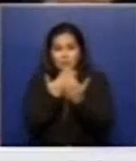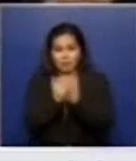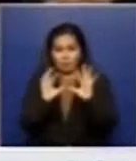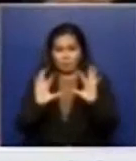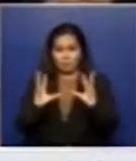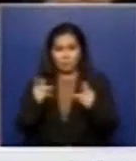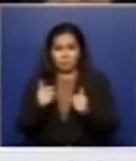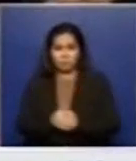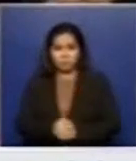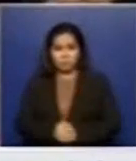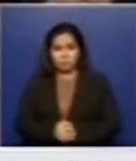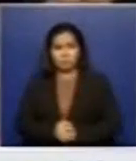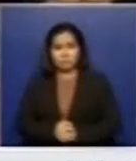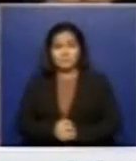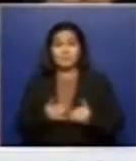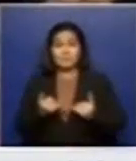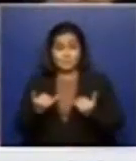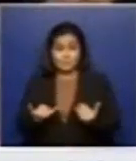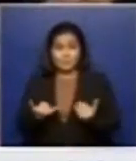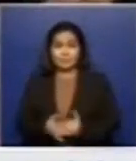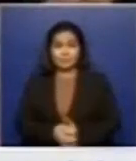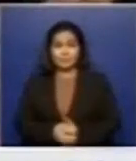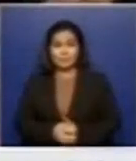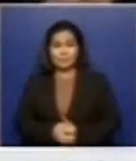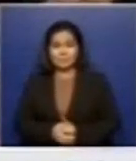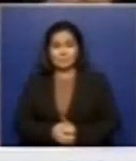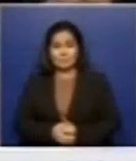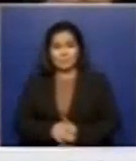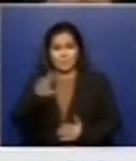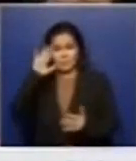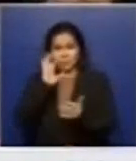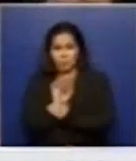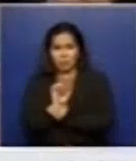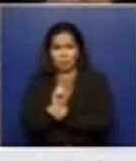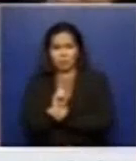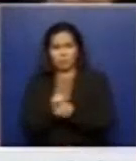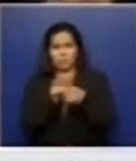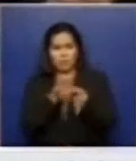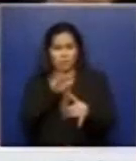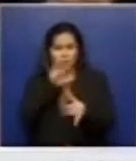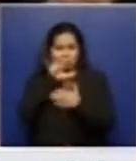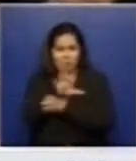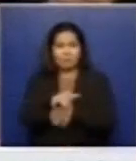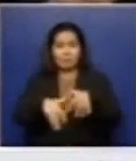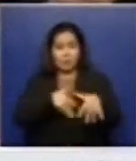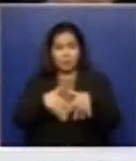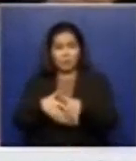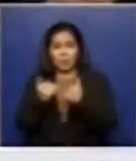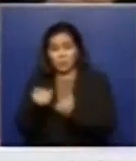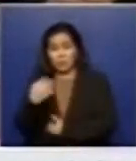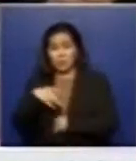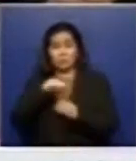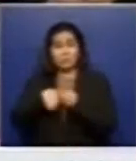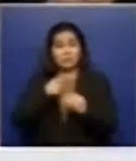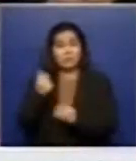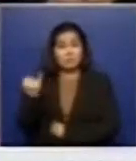เรียบร้อยแล้วครับวันนี้ครับตำรวจข่มเหงประชาชนวันนี้บอกว่าเศรษฐกิจแย่รถท